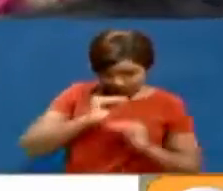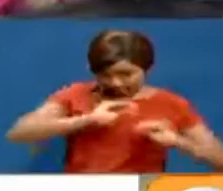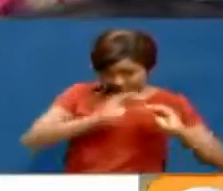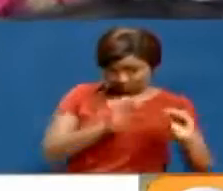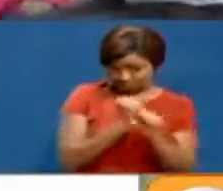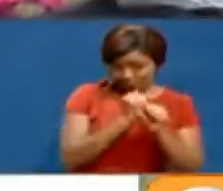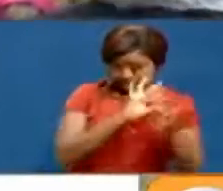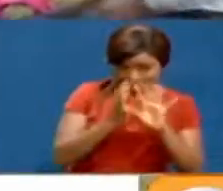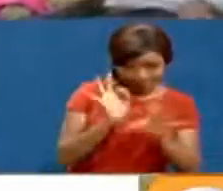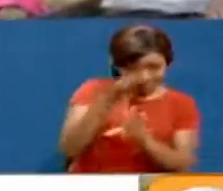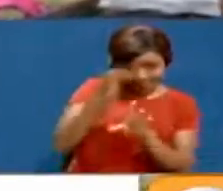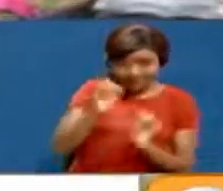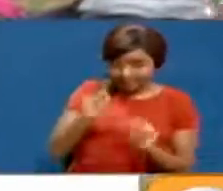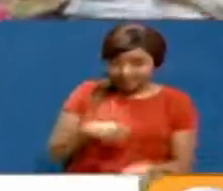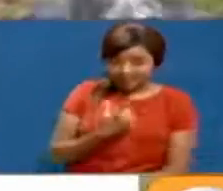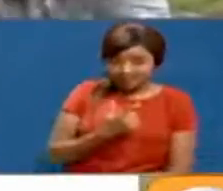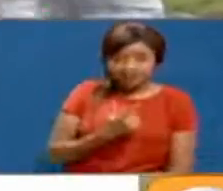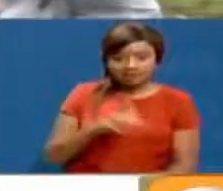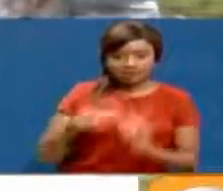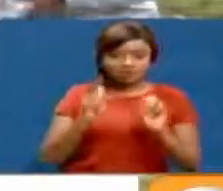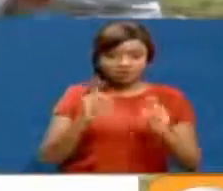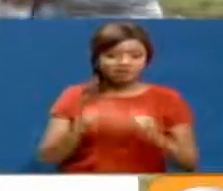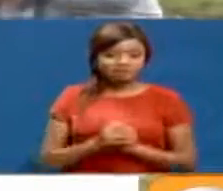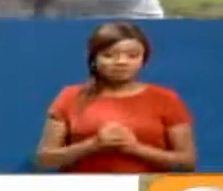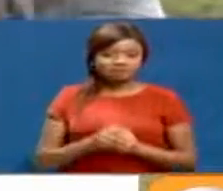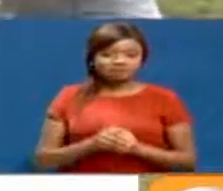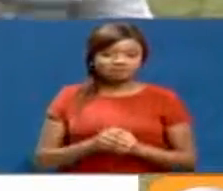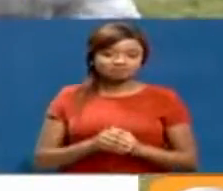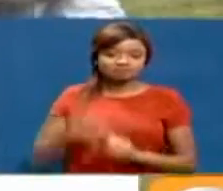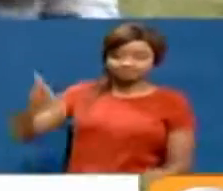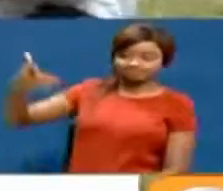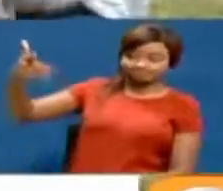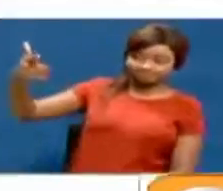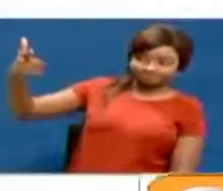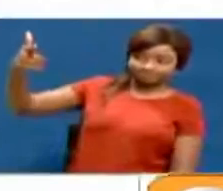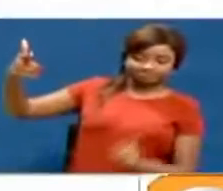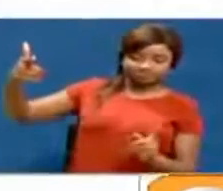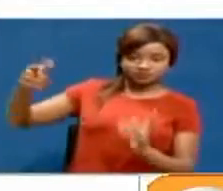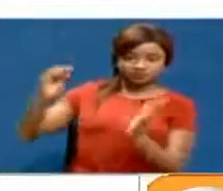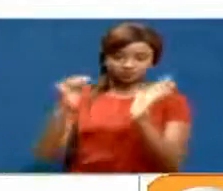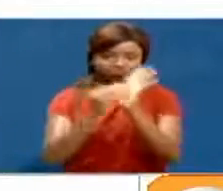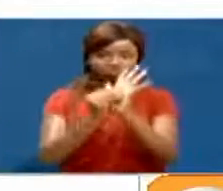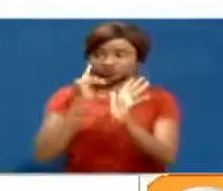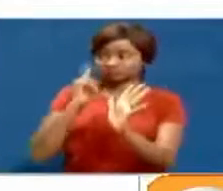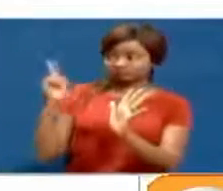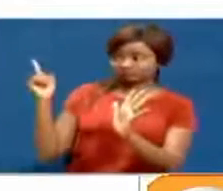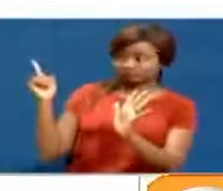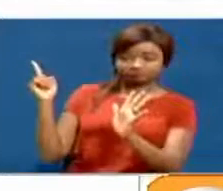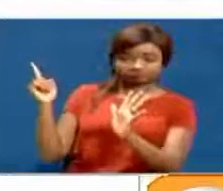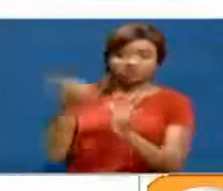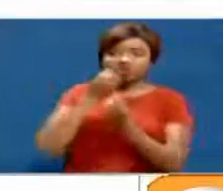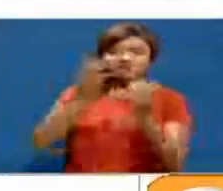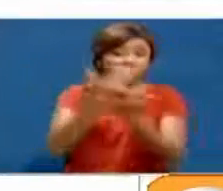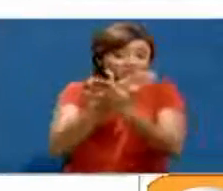nyumbani. Nikamwambia niruhusu nichukue picha yake kuonesha vile ninamsaidia. Ndio tukaweka picha kwa mtandao, nikaambia kina